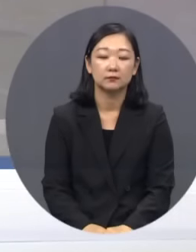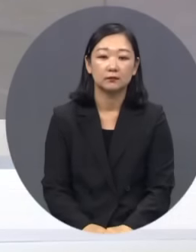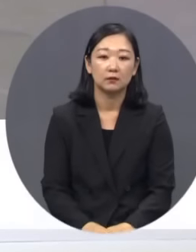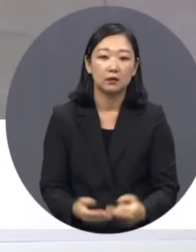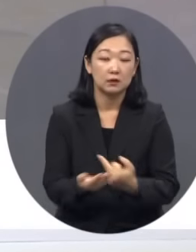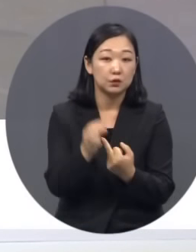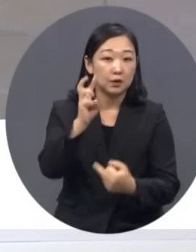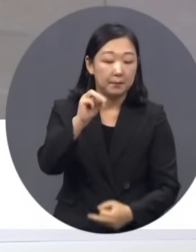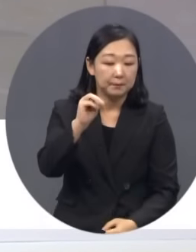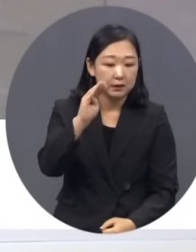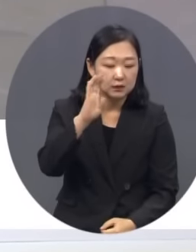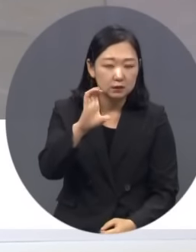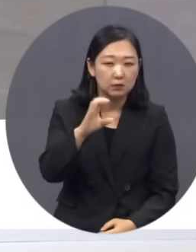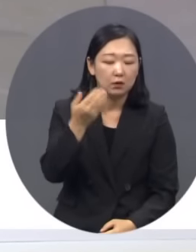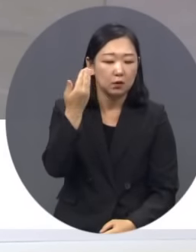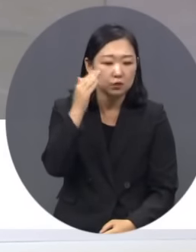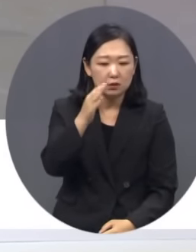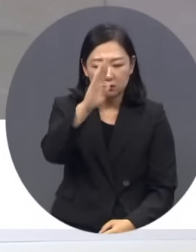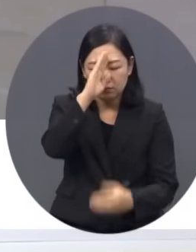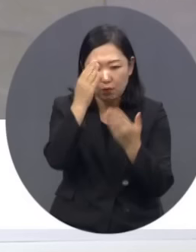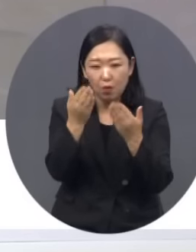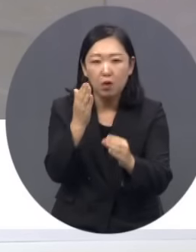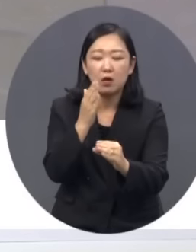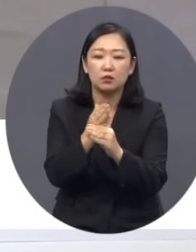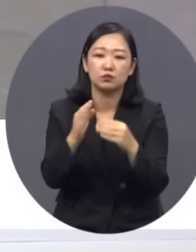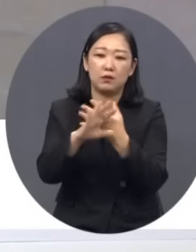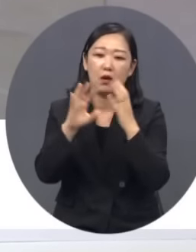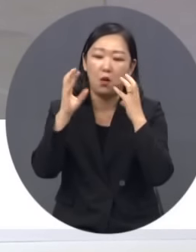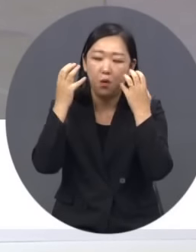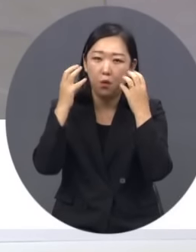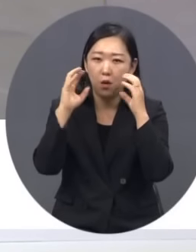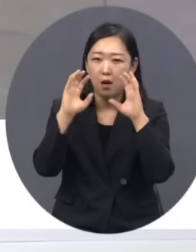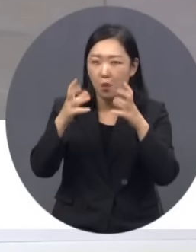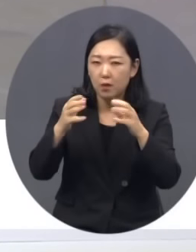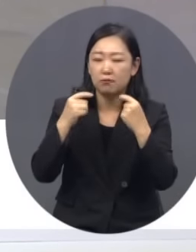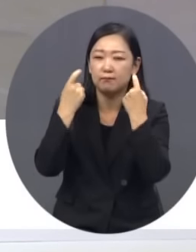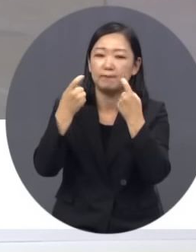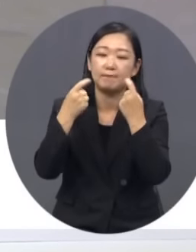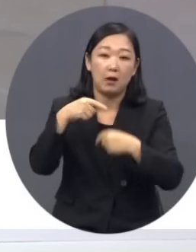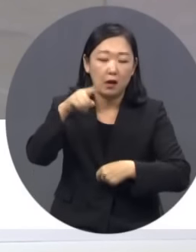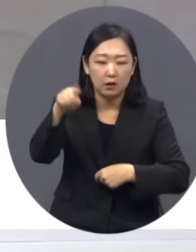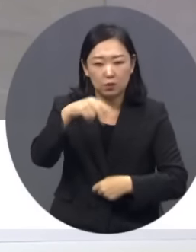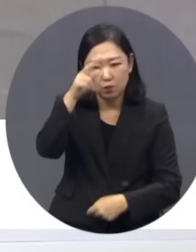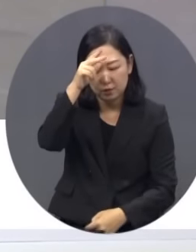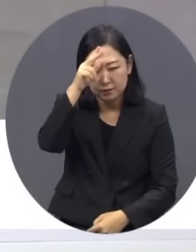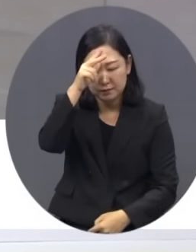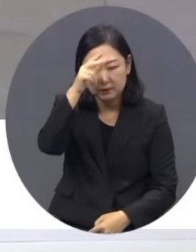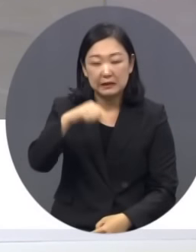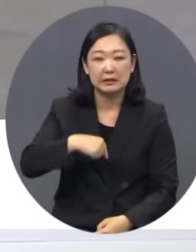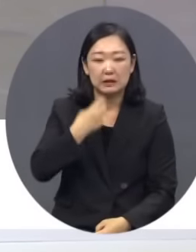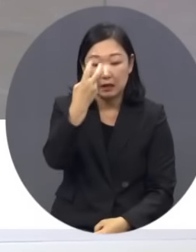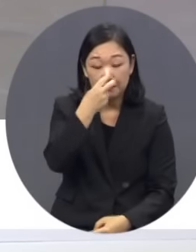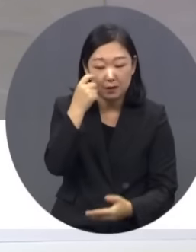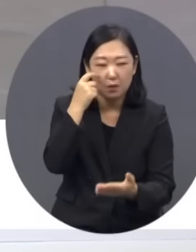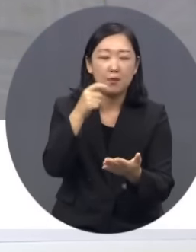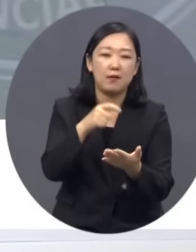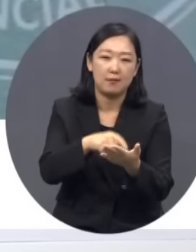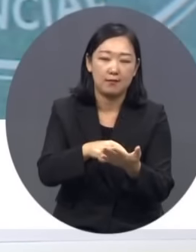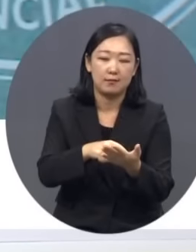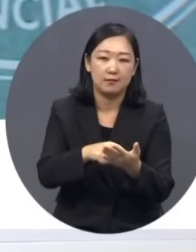제주 MBC 최근 병가를 내고 해외 여행을 다녀온 제주 경찰들이 자체 감사에 적발됐다는 소식을